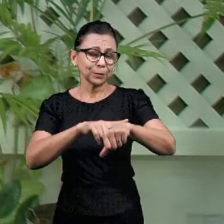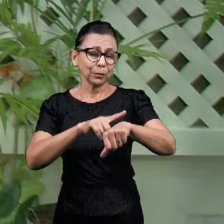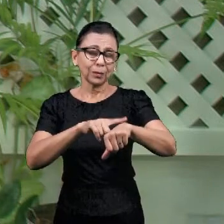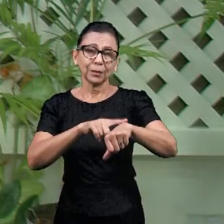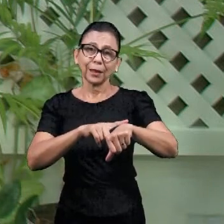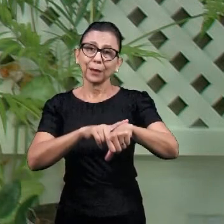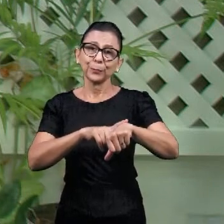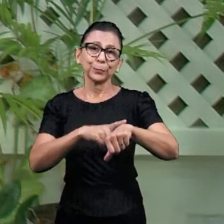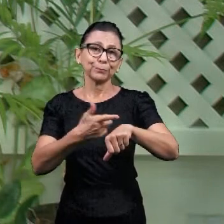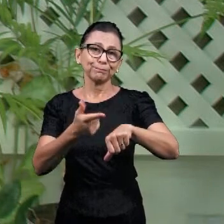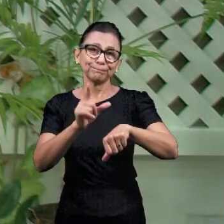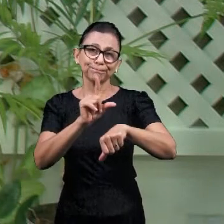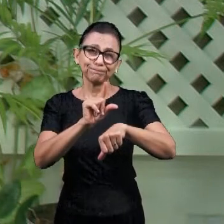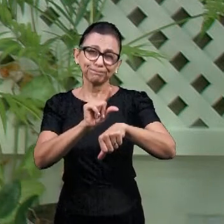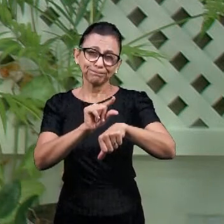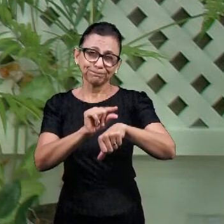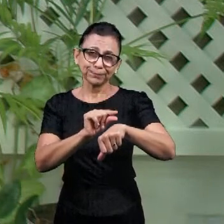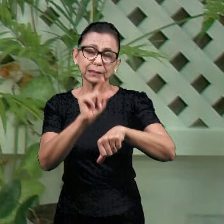temps.